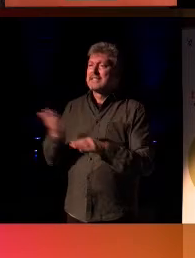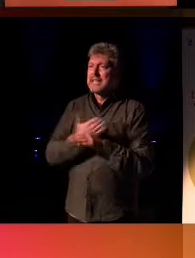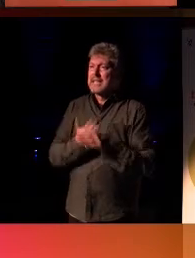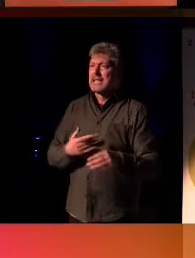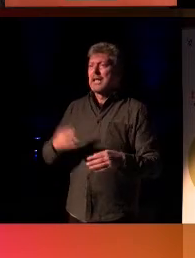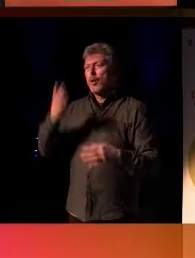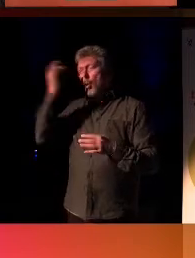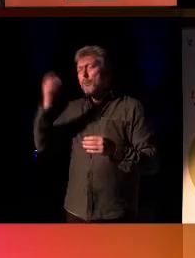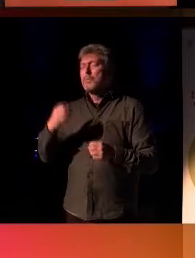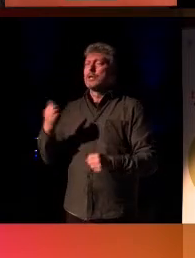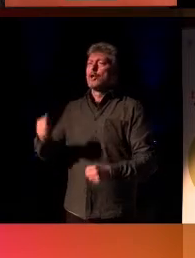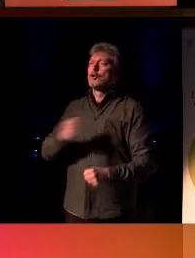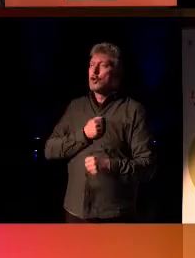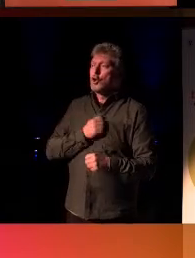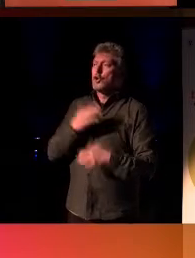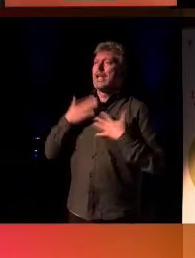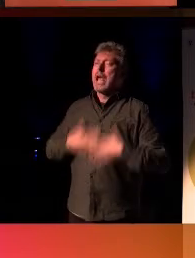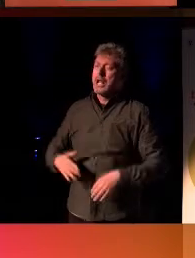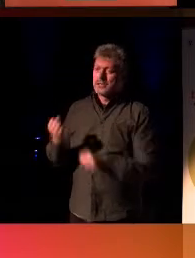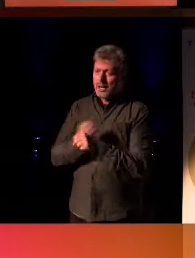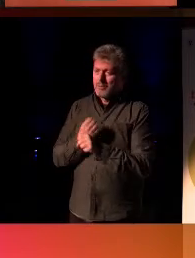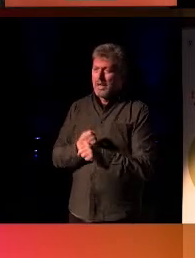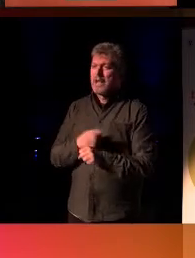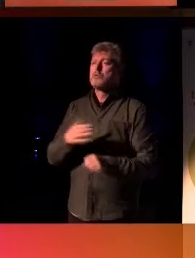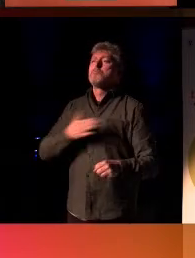helsearbeidere, som ivrer etter å bli bedre.